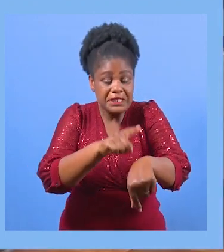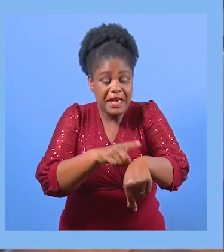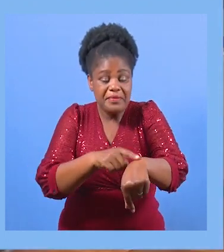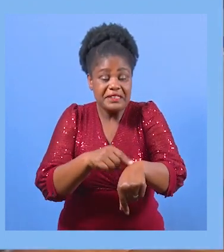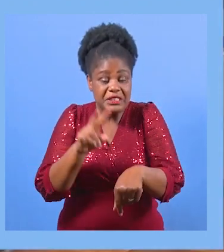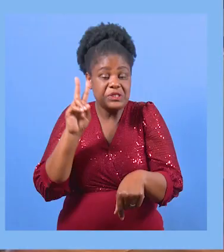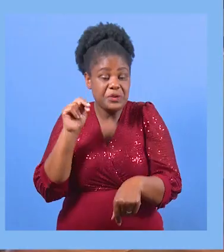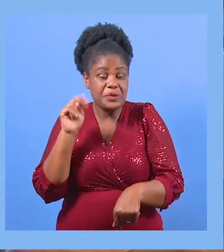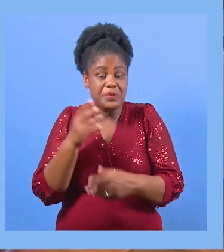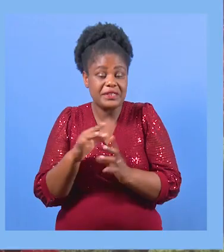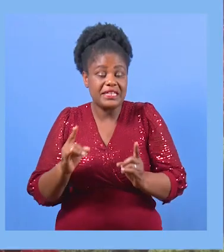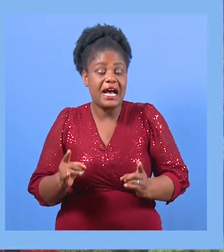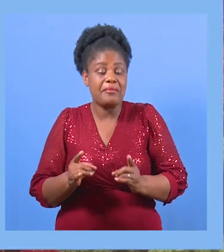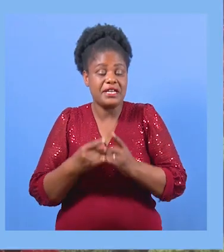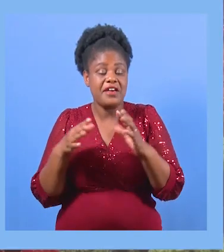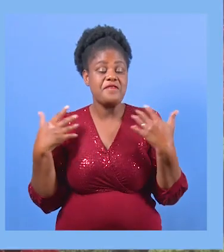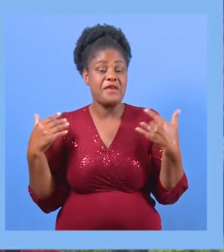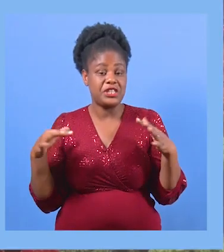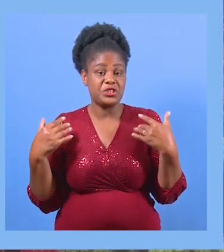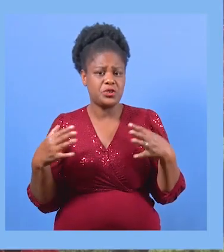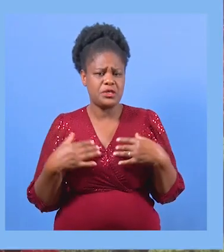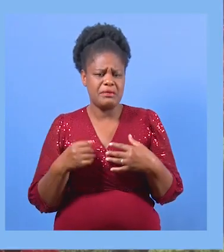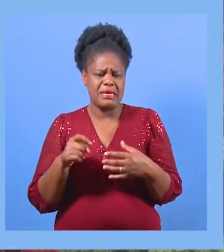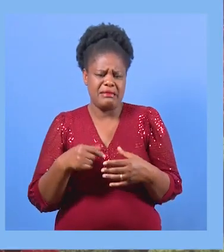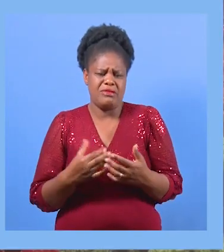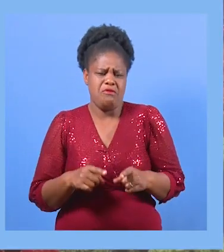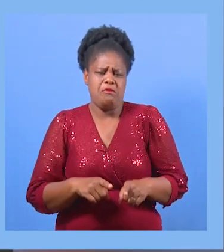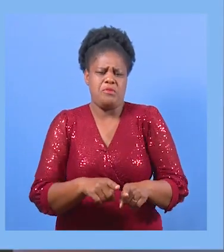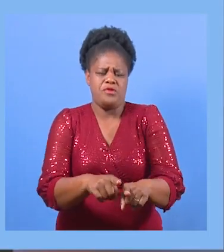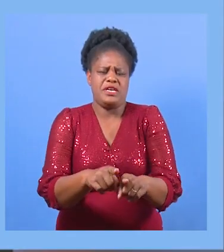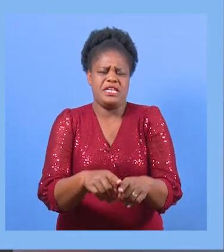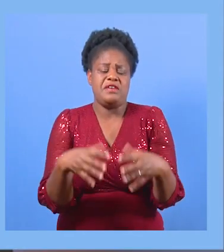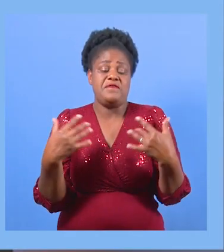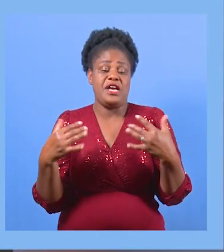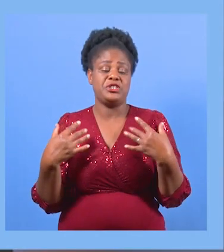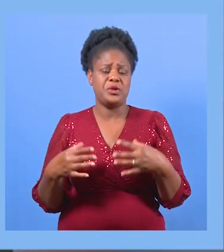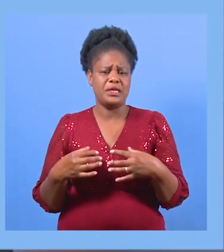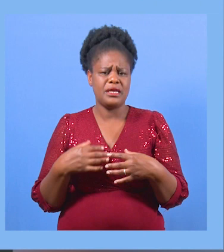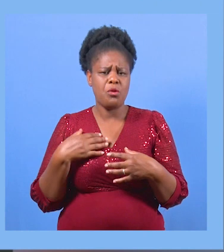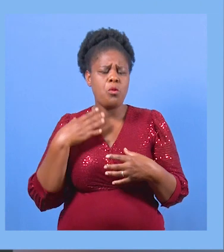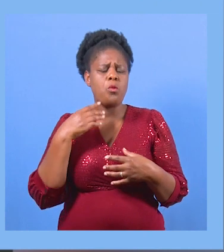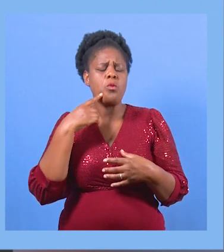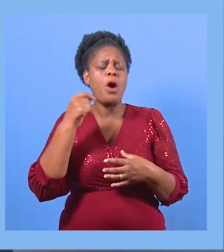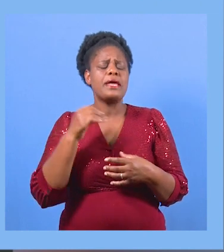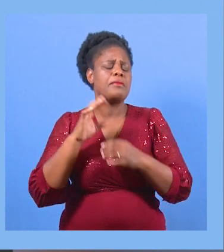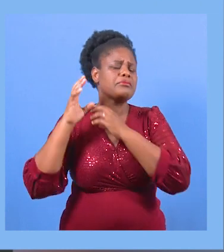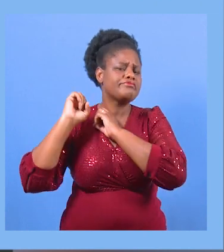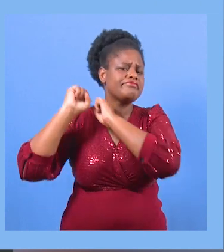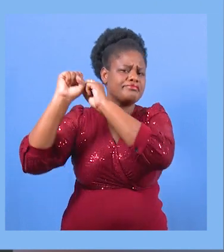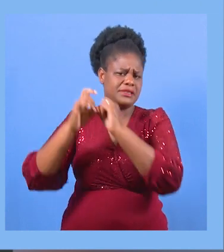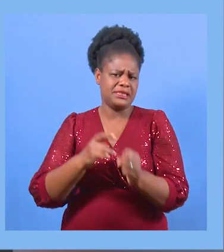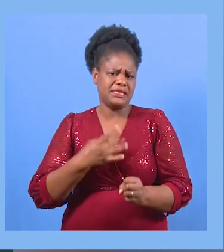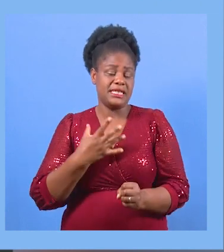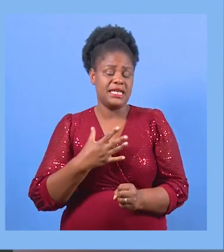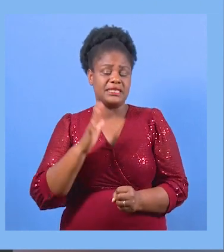tiri kufambirana nenguva, ko kuzviuraya ndokudiko? Naidelight, kuzviuraya ndokudiniko? Vamwe vari